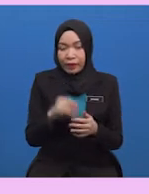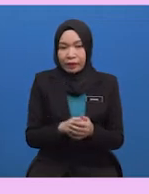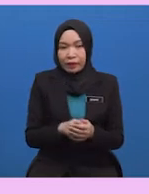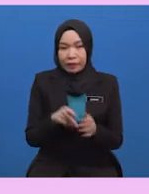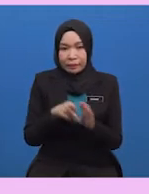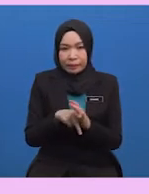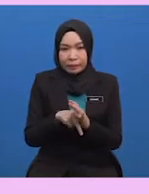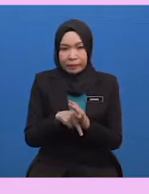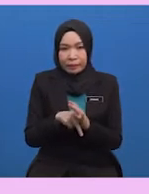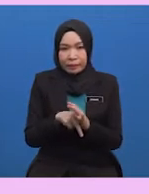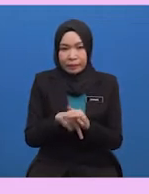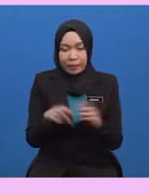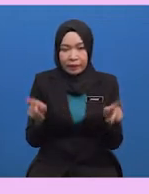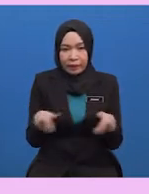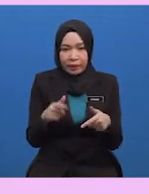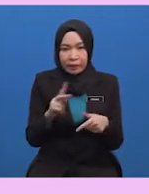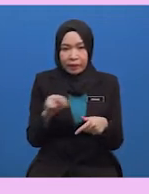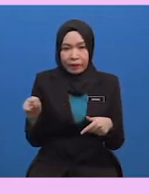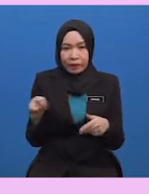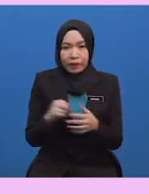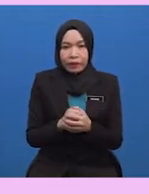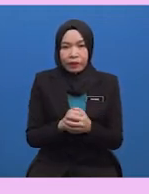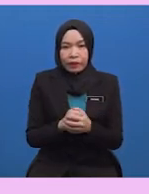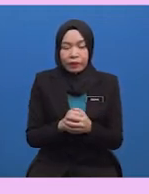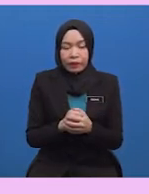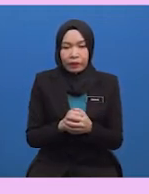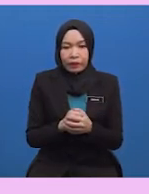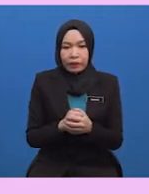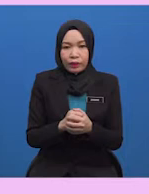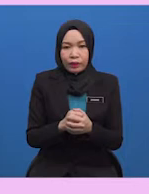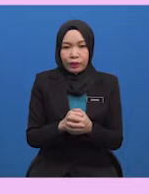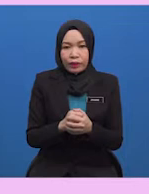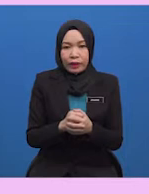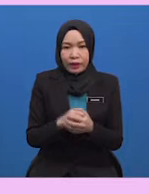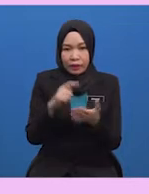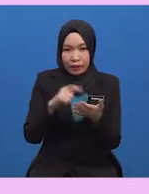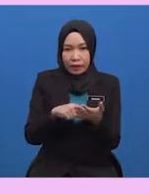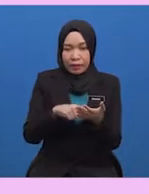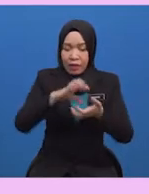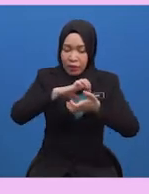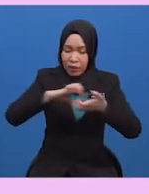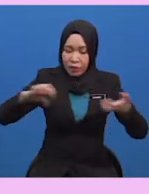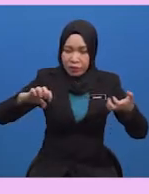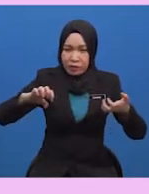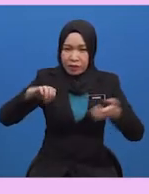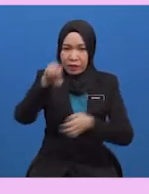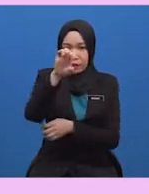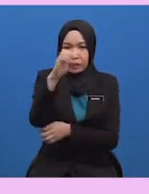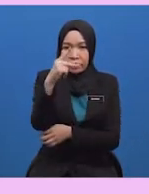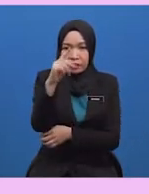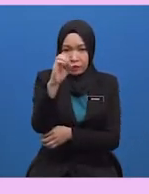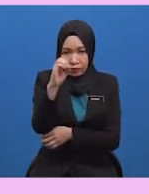projek pembangunan wilayah dalam bentuk peladangan telah merosakkan ekosistem hutan.